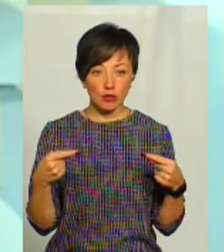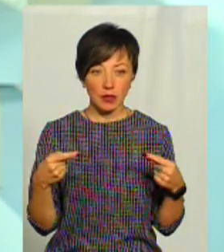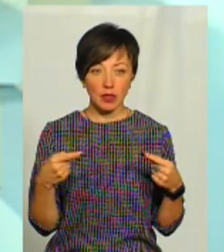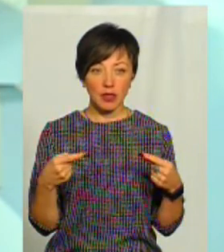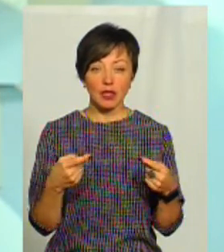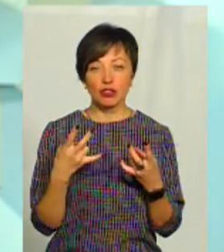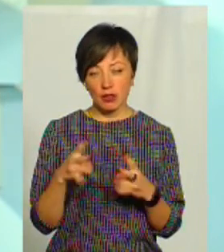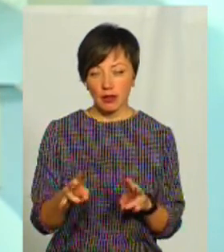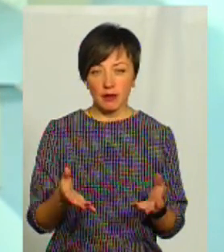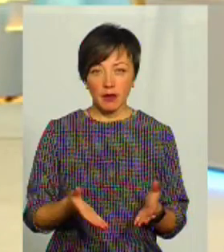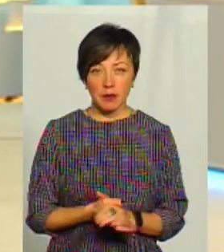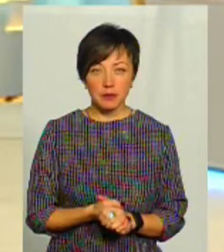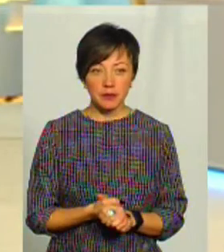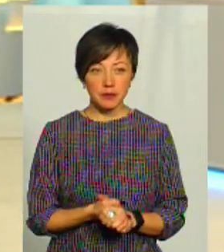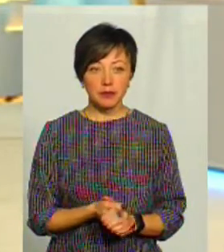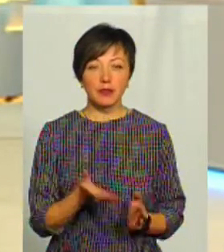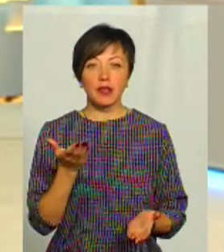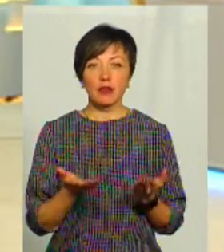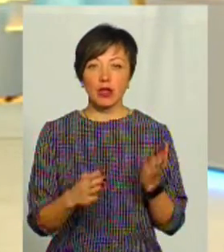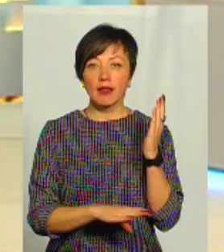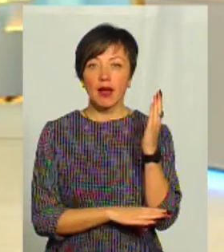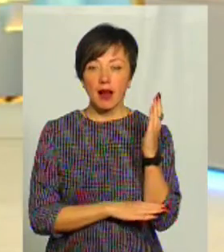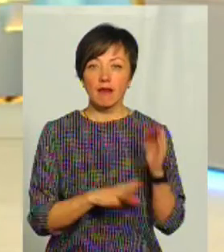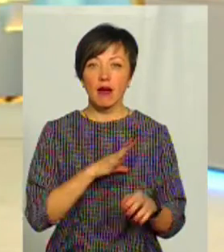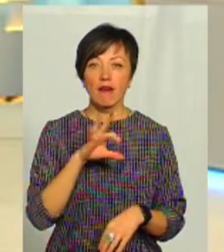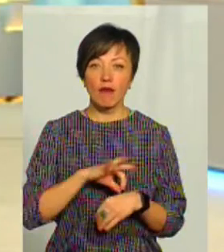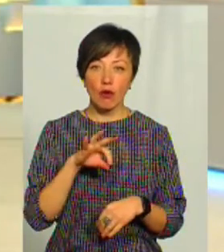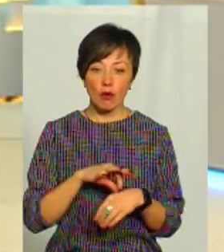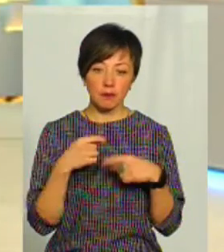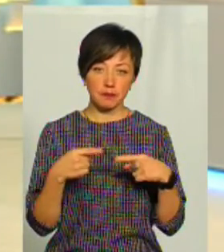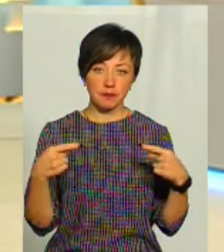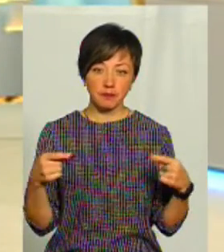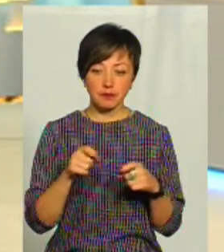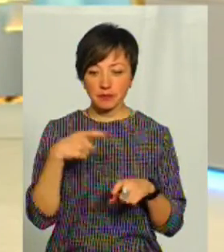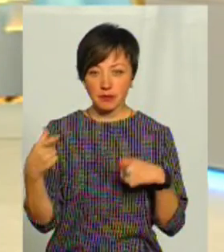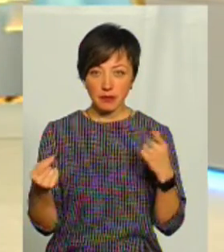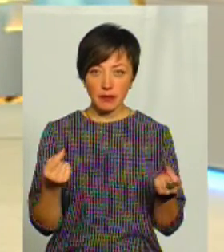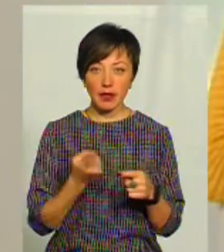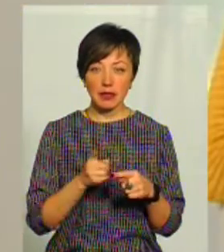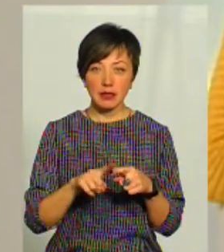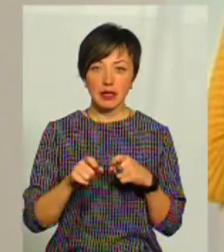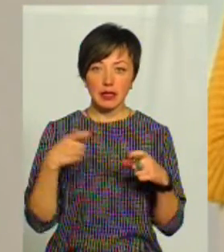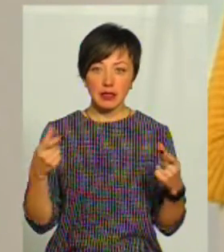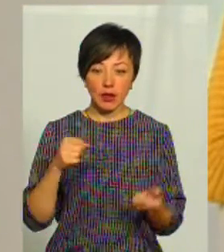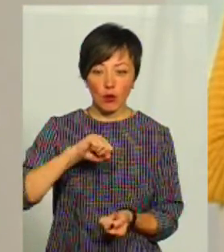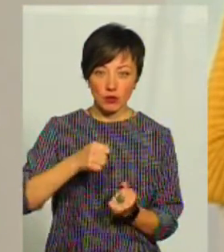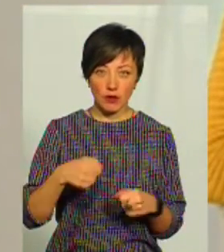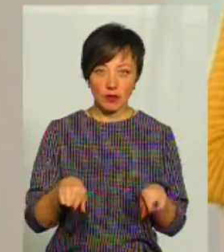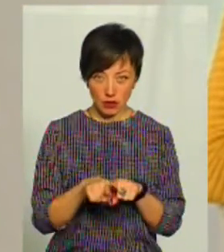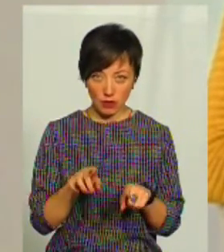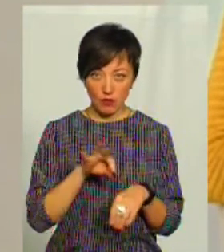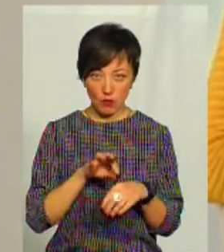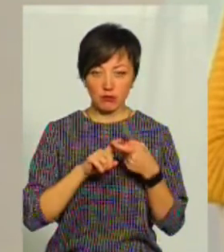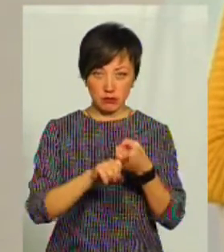речовини, він є шкідливим. А якщо дерева, наприклад, теж хворіли, мали якісь хвороби на листях, і це листя теж компостувати,